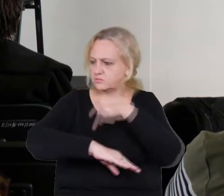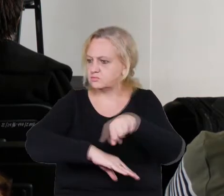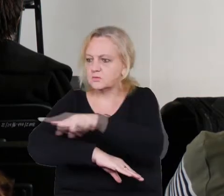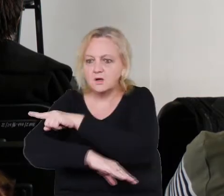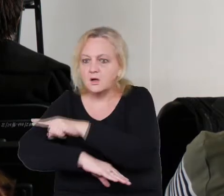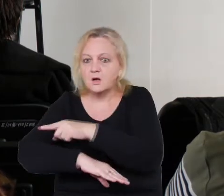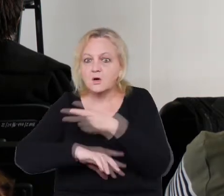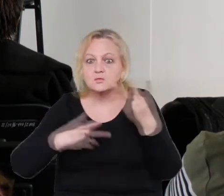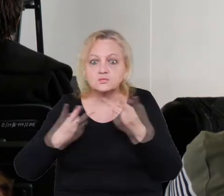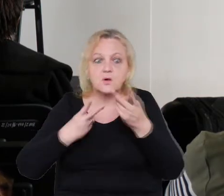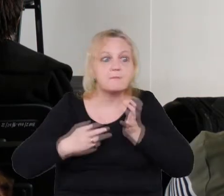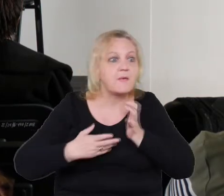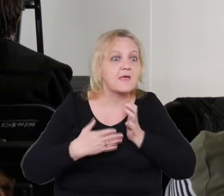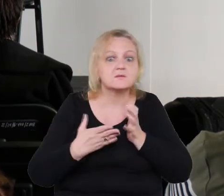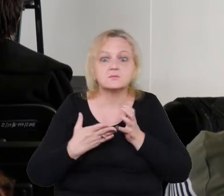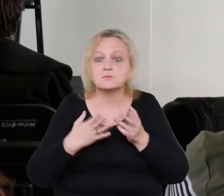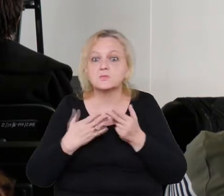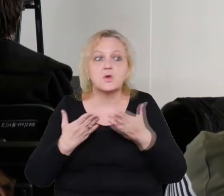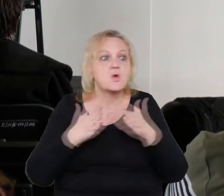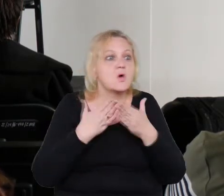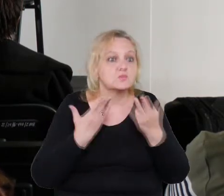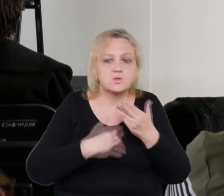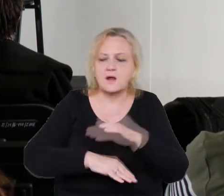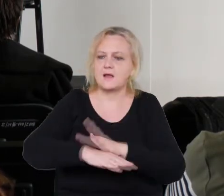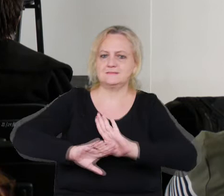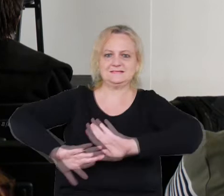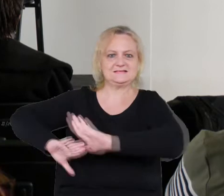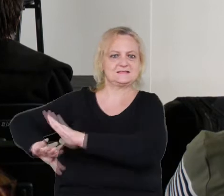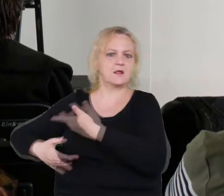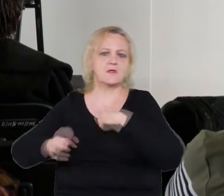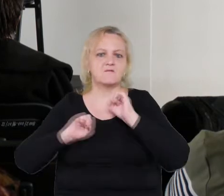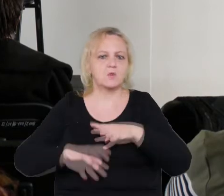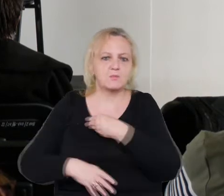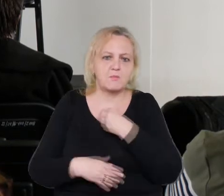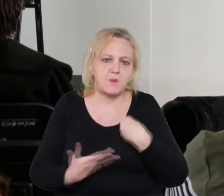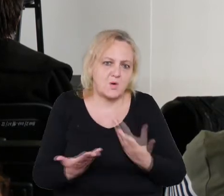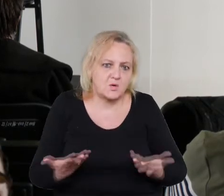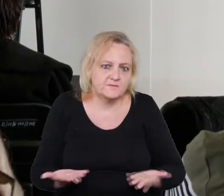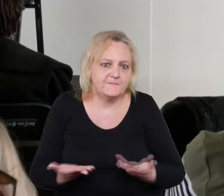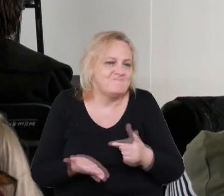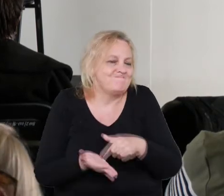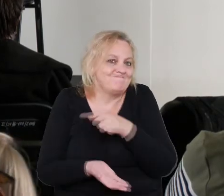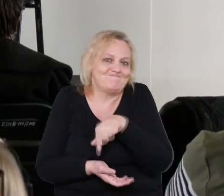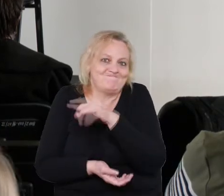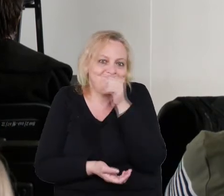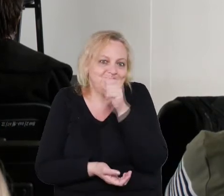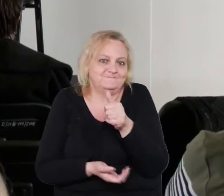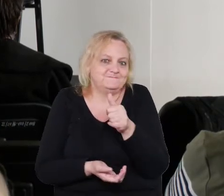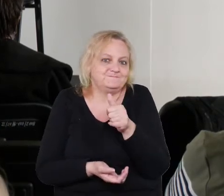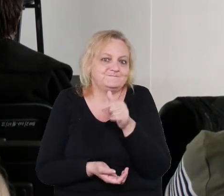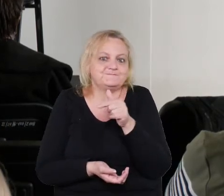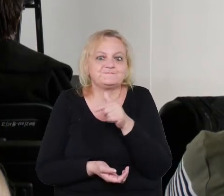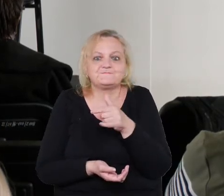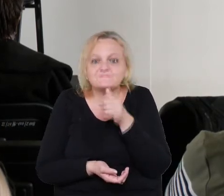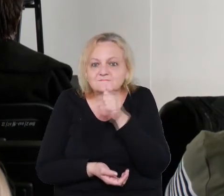szukają bezpiecznego konta bezpiecznego domu i nawet nawet nie są w stanie znaczy nie